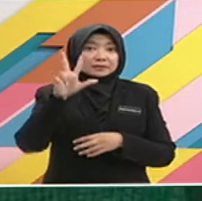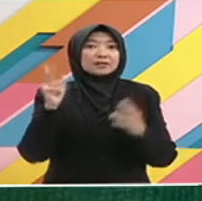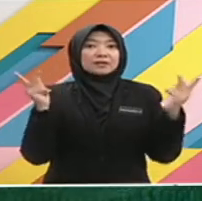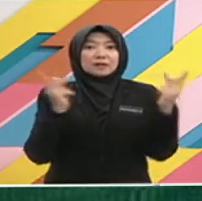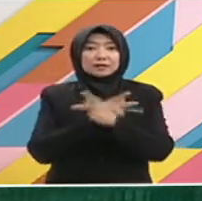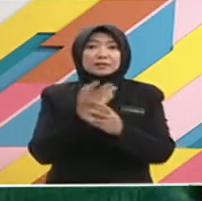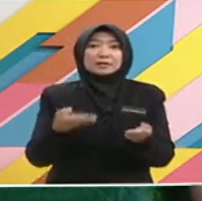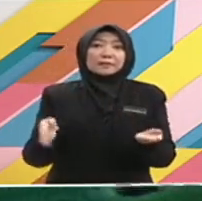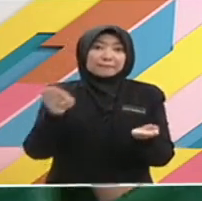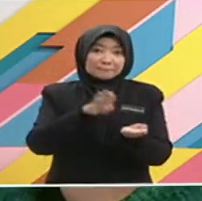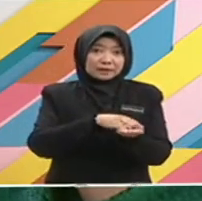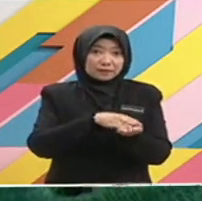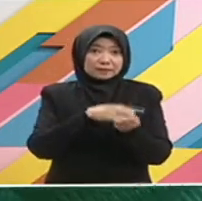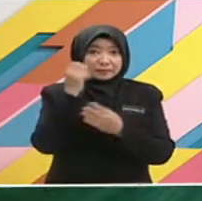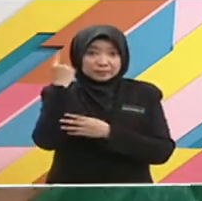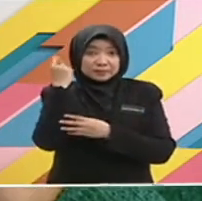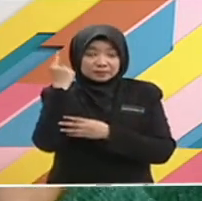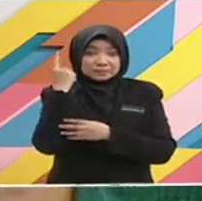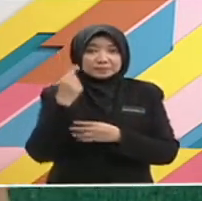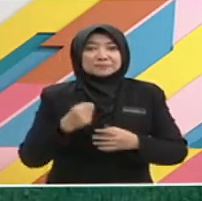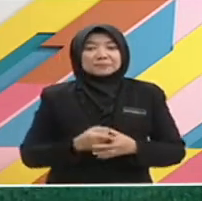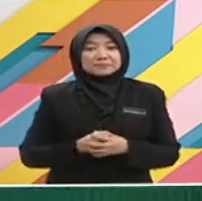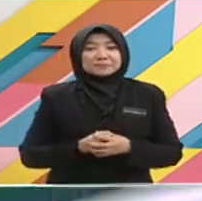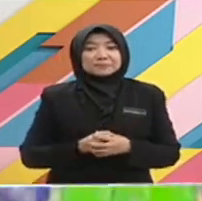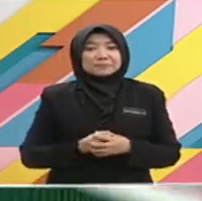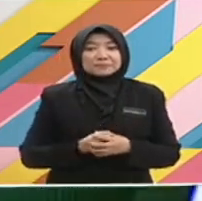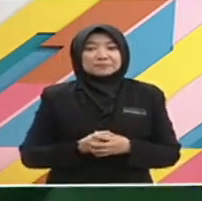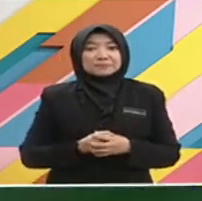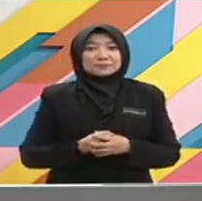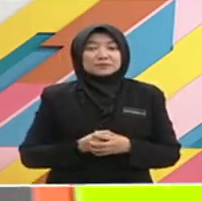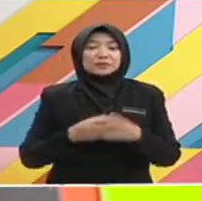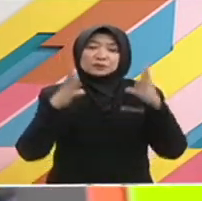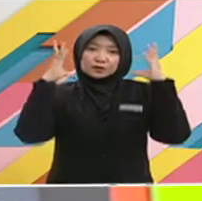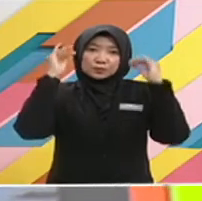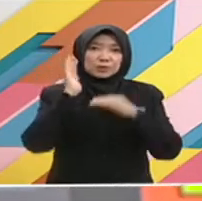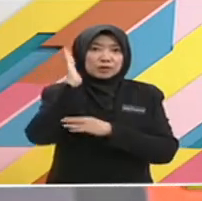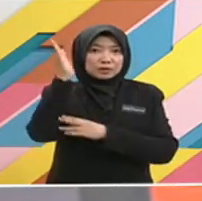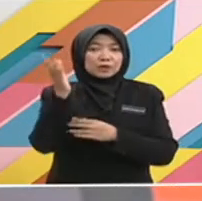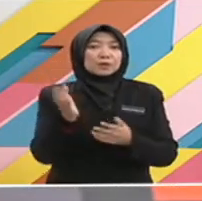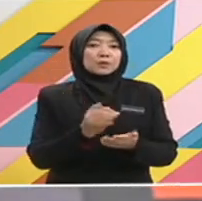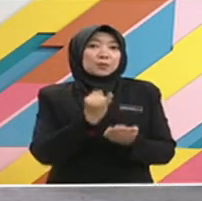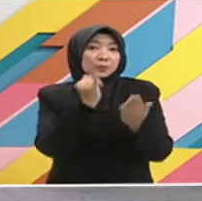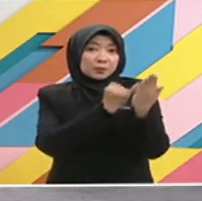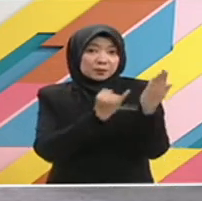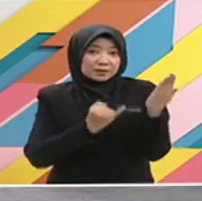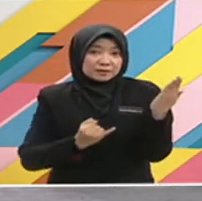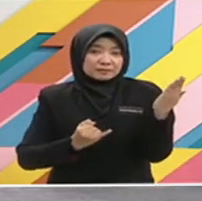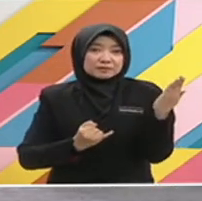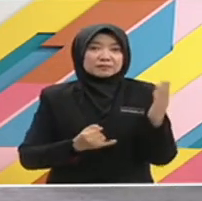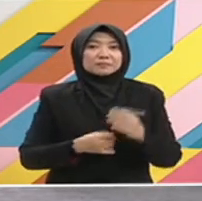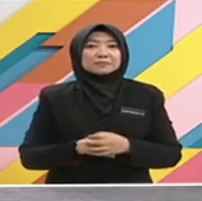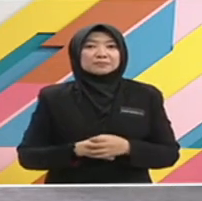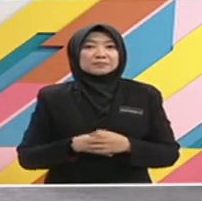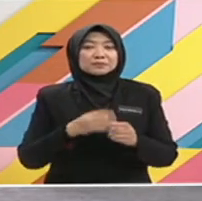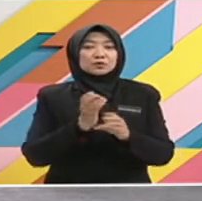lipat. Betul. Okey. Okay. Yeah, saya akan lukis corak. Yang penting untuk lukis corak pada